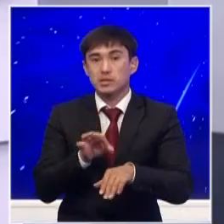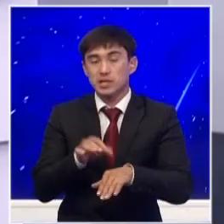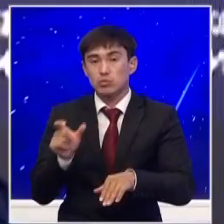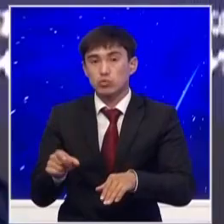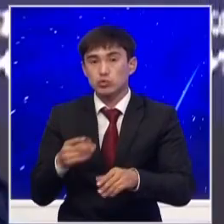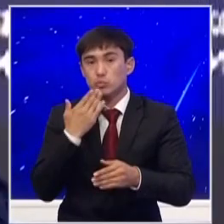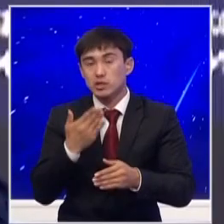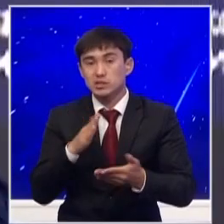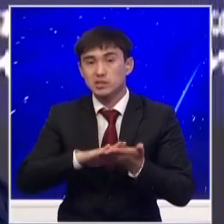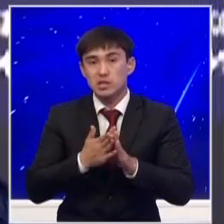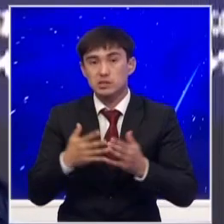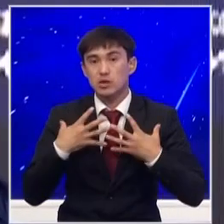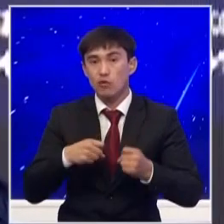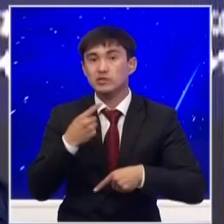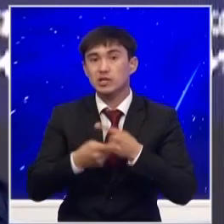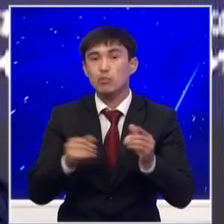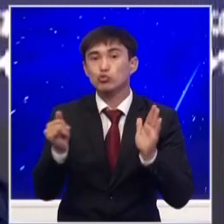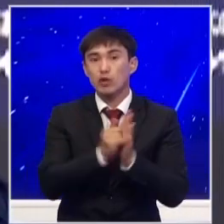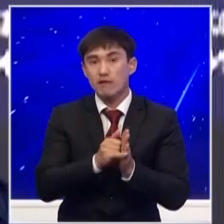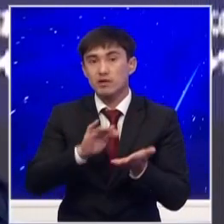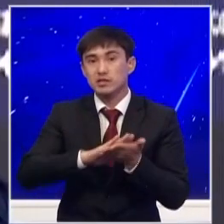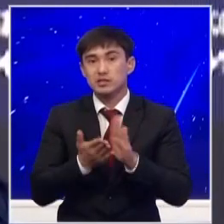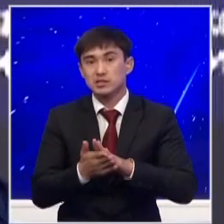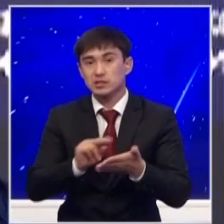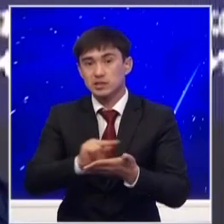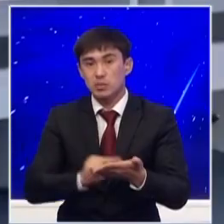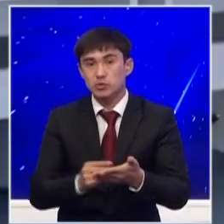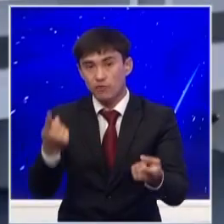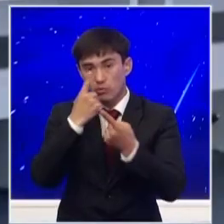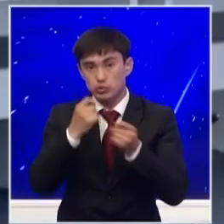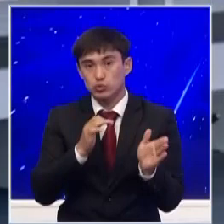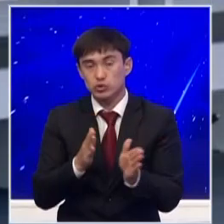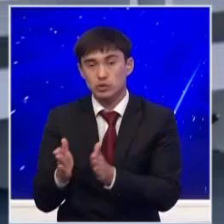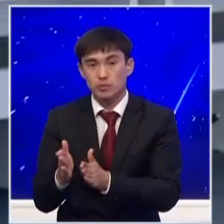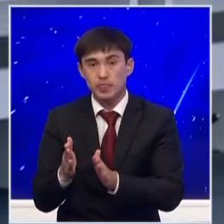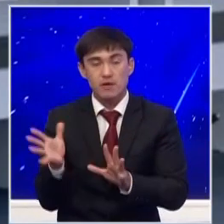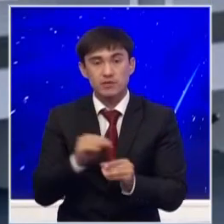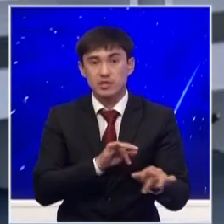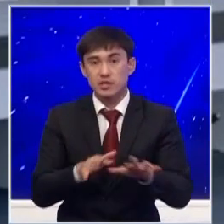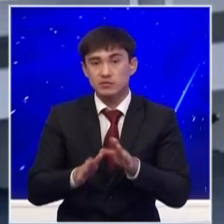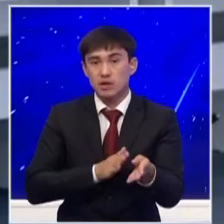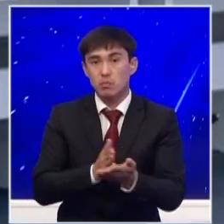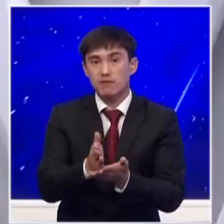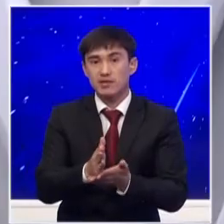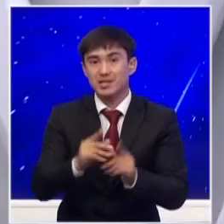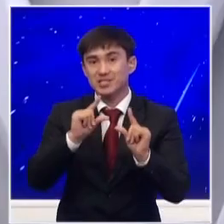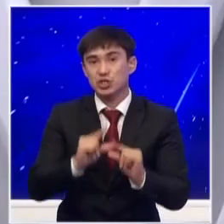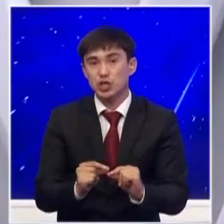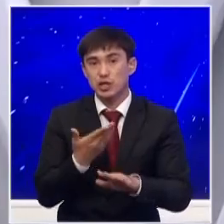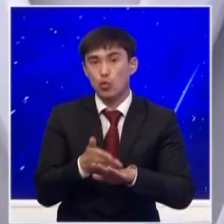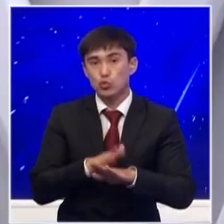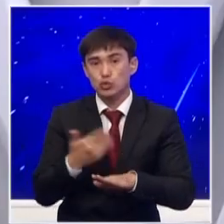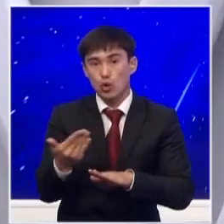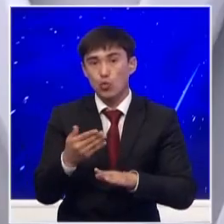сведения о состоянии его здоровья, а затем устанавливается порядок записи в информационную систему. Все эти действия направлены для снижения